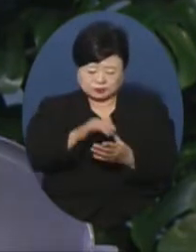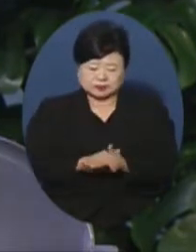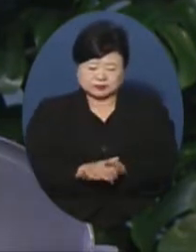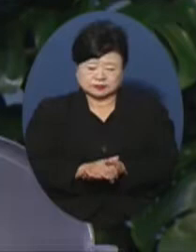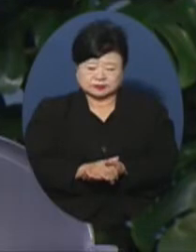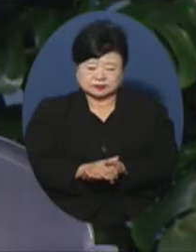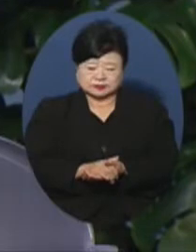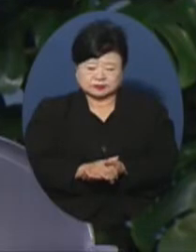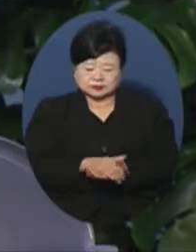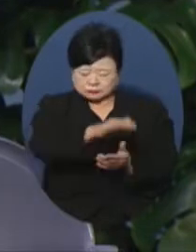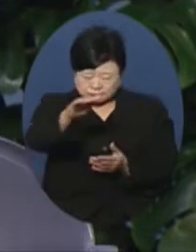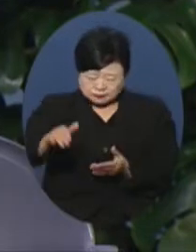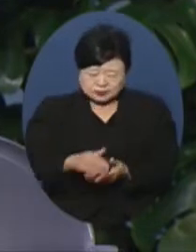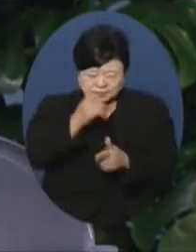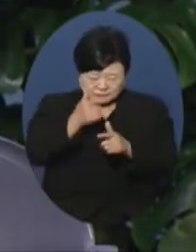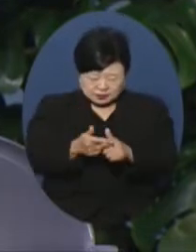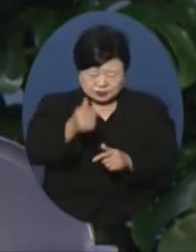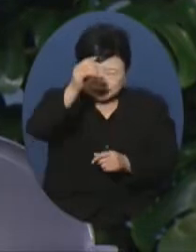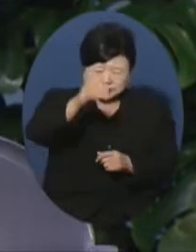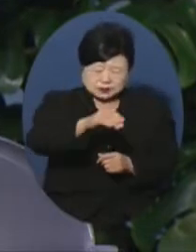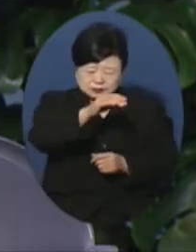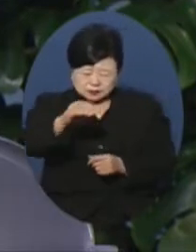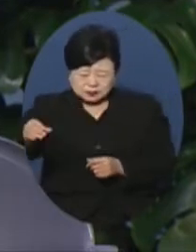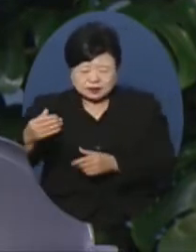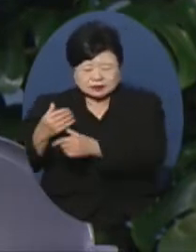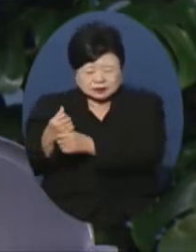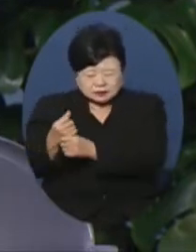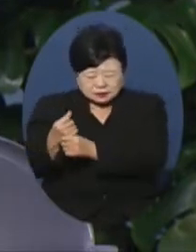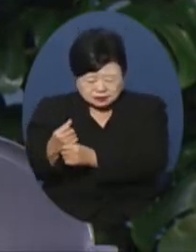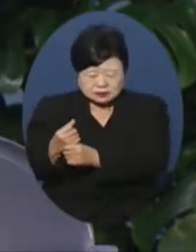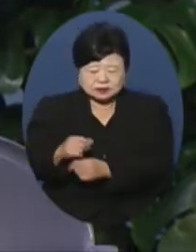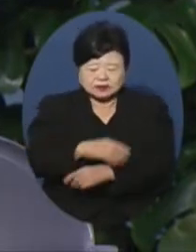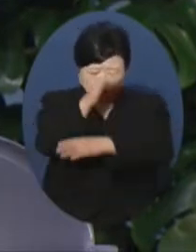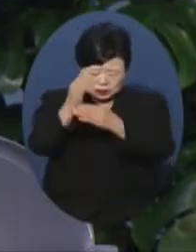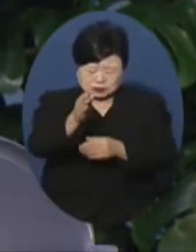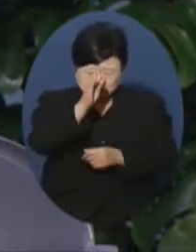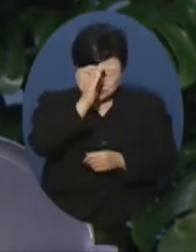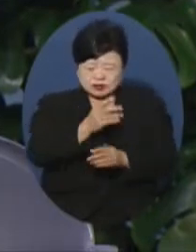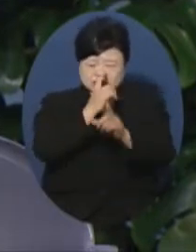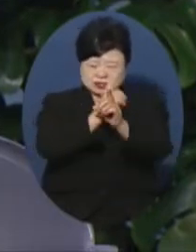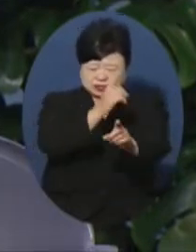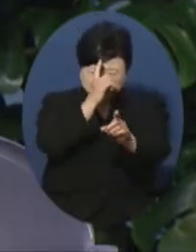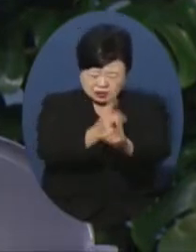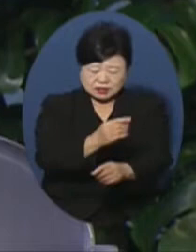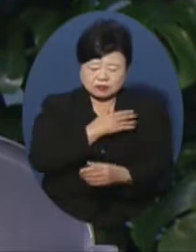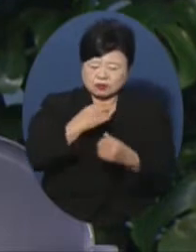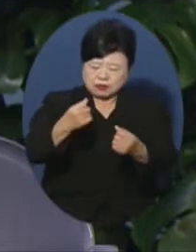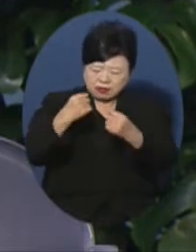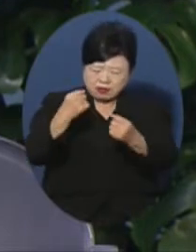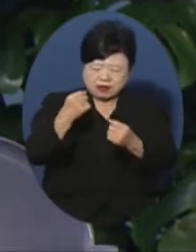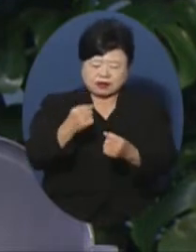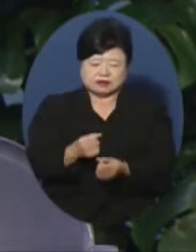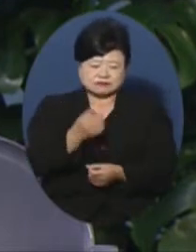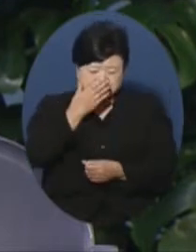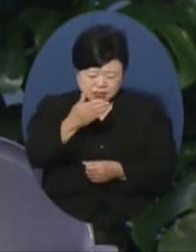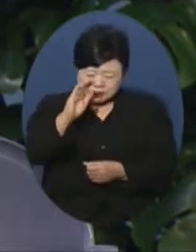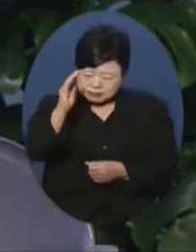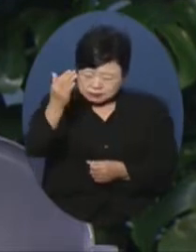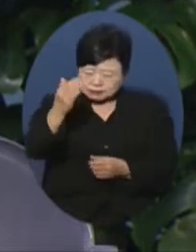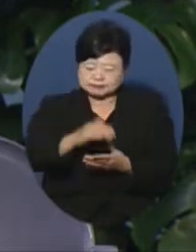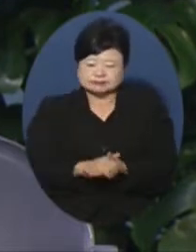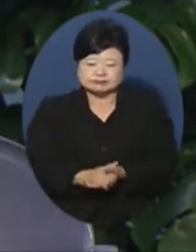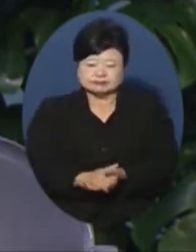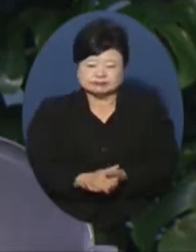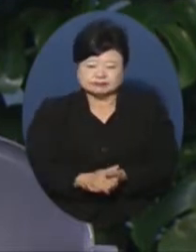말씀합니다. 우리는 예수님의 십자가를 의지하고 모든 병을 이기고 건강을 누릴 수 있는